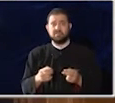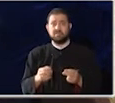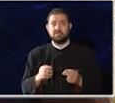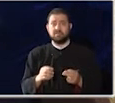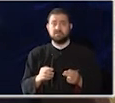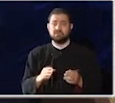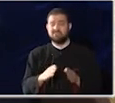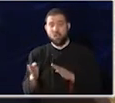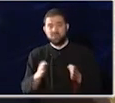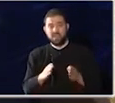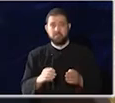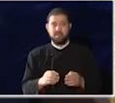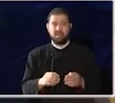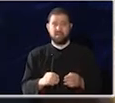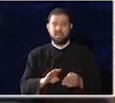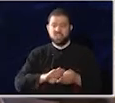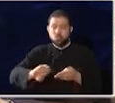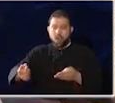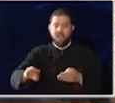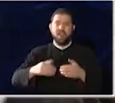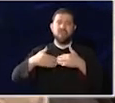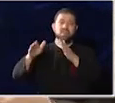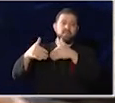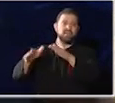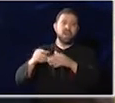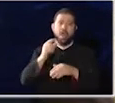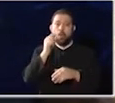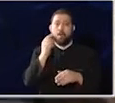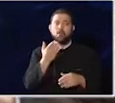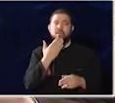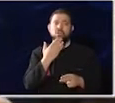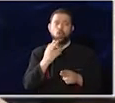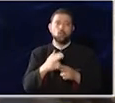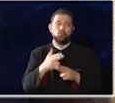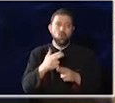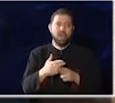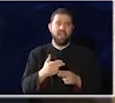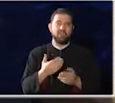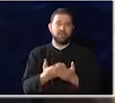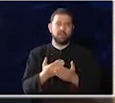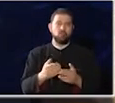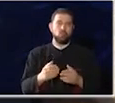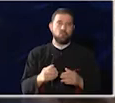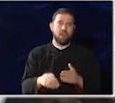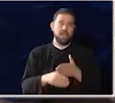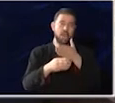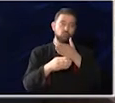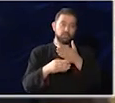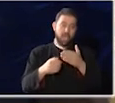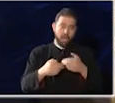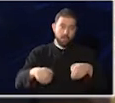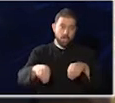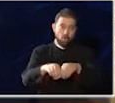de atitudinea cea mai facilă, izolarea, îndepărtarea celor păcătoși, celor bolnavi, pentru a ne proteja pe